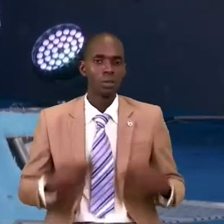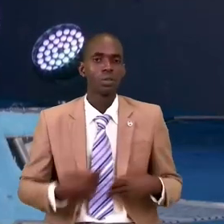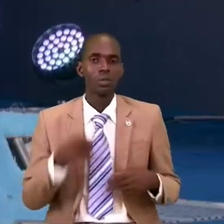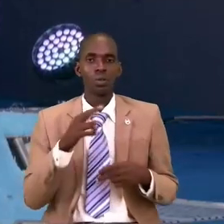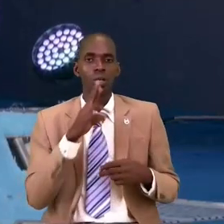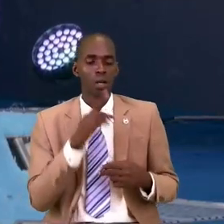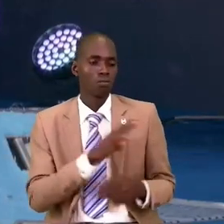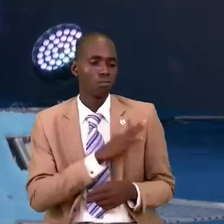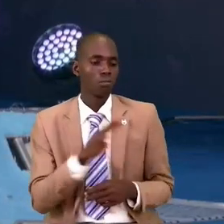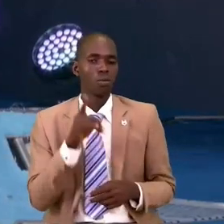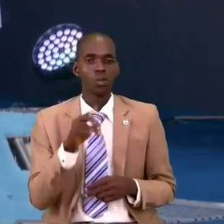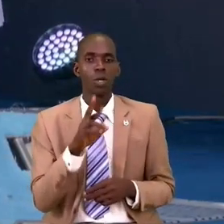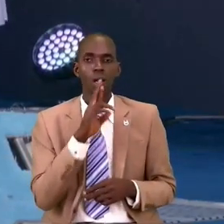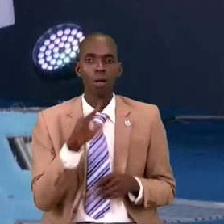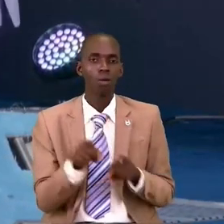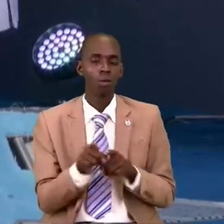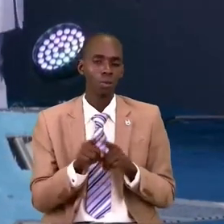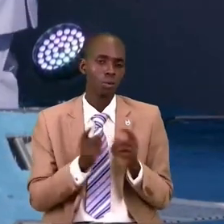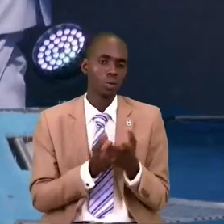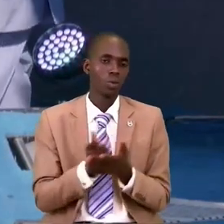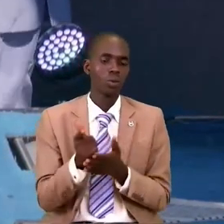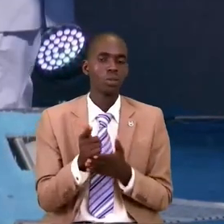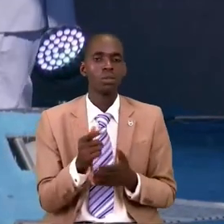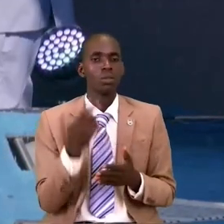rendra invincible. Invincible veut dire